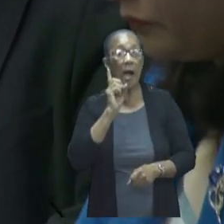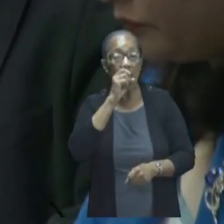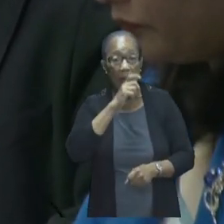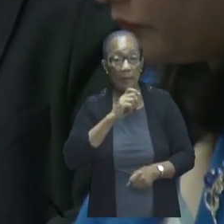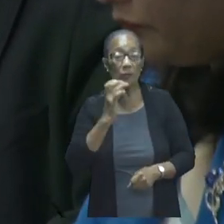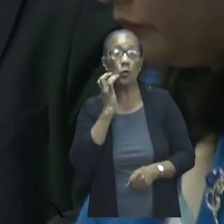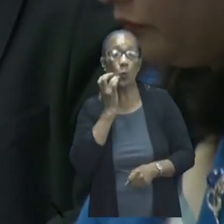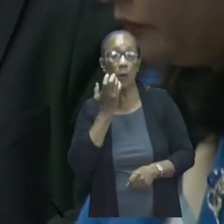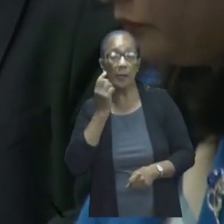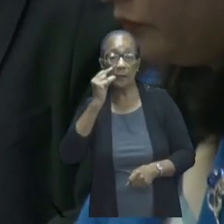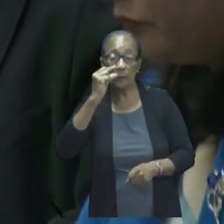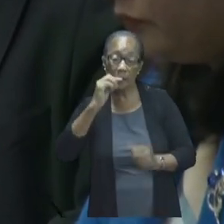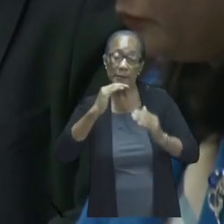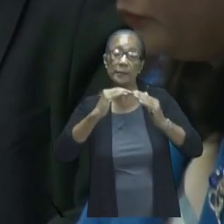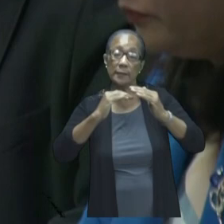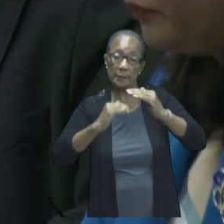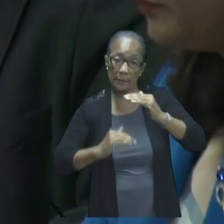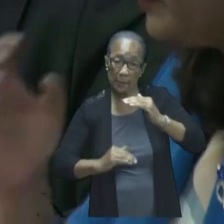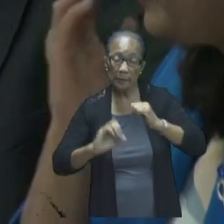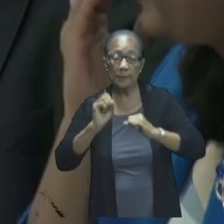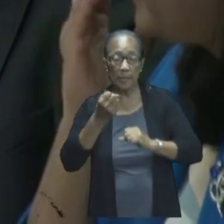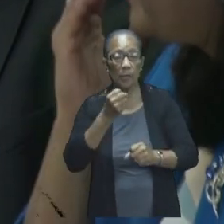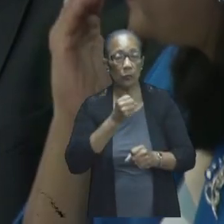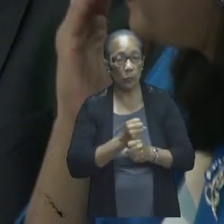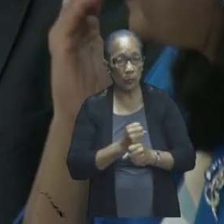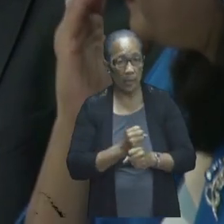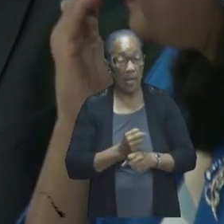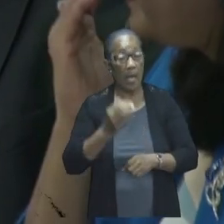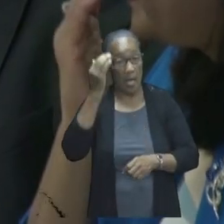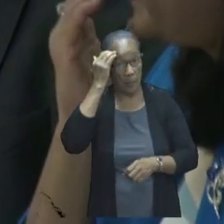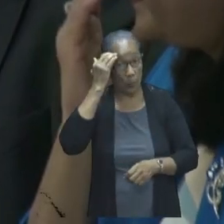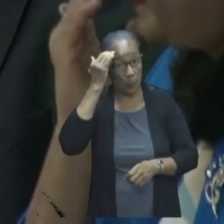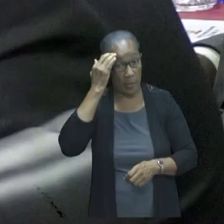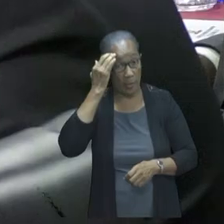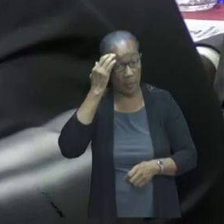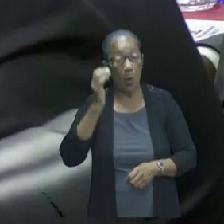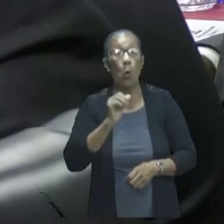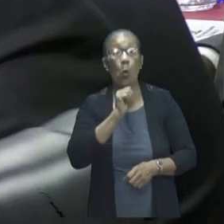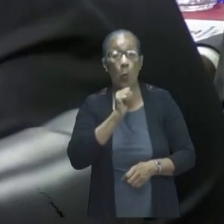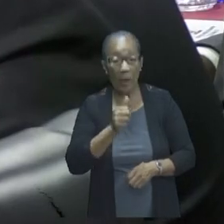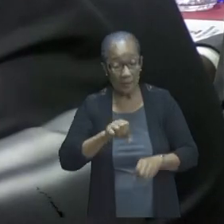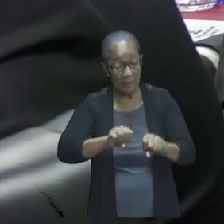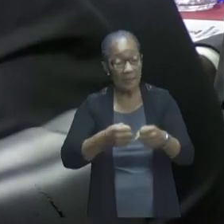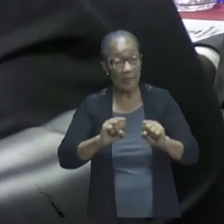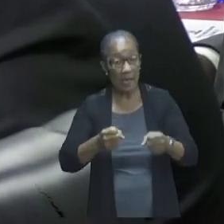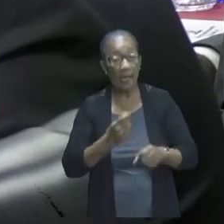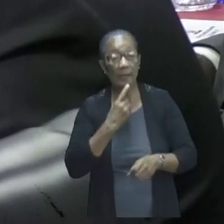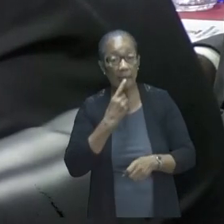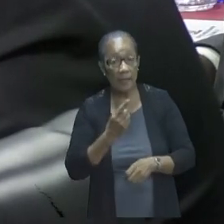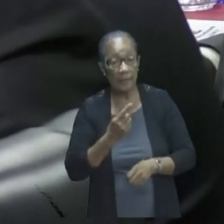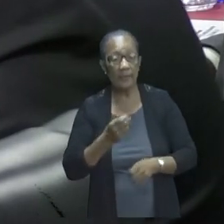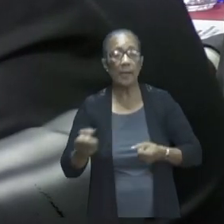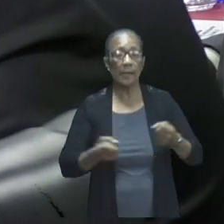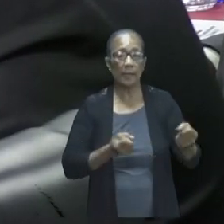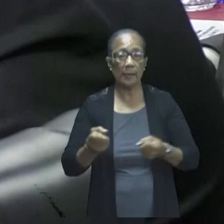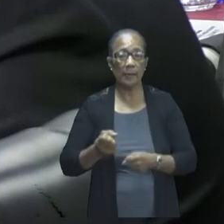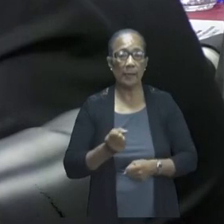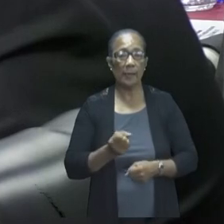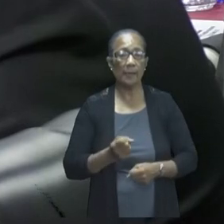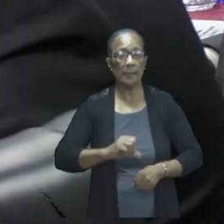doen en als dat gebeurt is in het schade bekend is dan in zou daar over de regeringen zelf een besluit moeten nemen